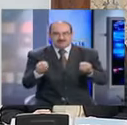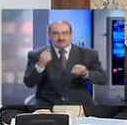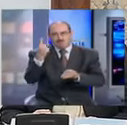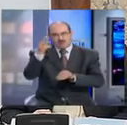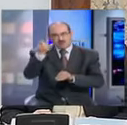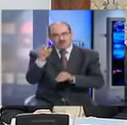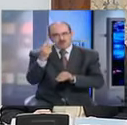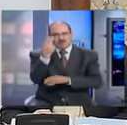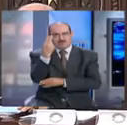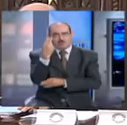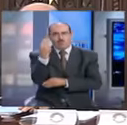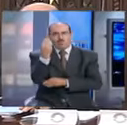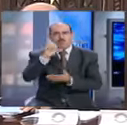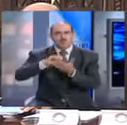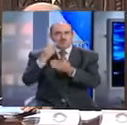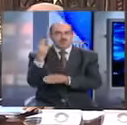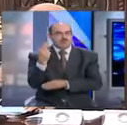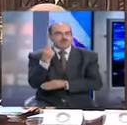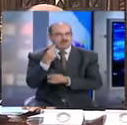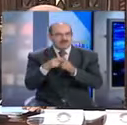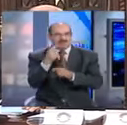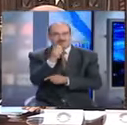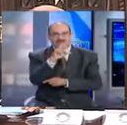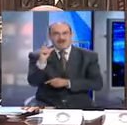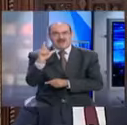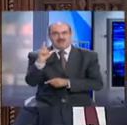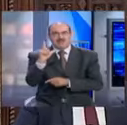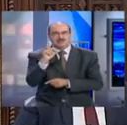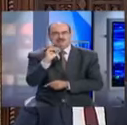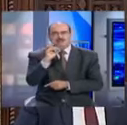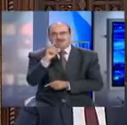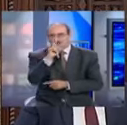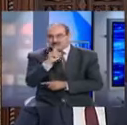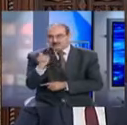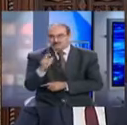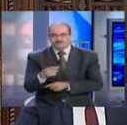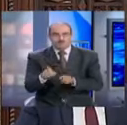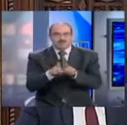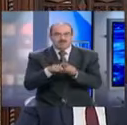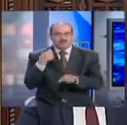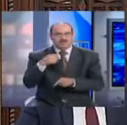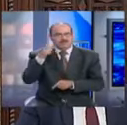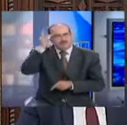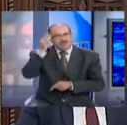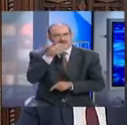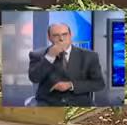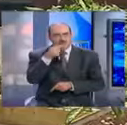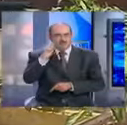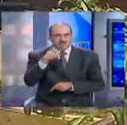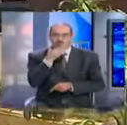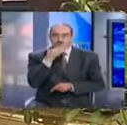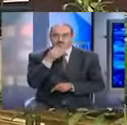واحدة بالقطب التكنولوجي بسيدي عبد الله، أكد السيد رئيس الجمهورية على ضرورة تعزيز وتيرة